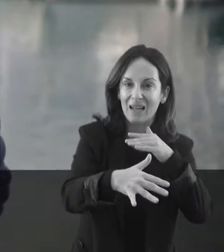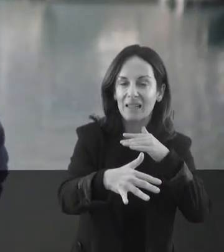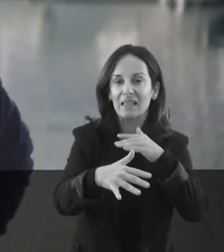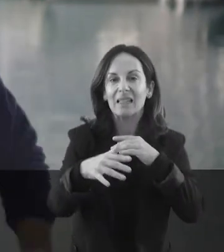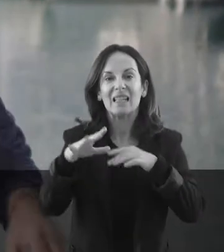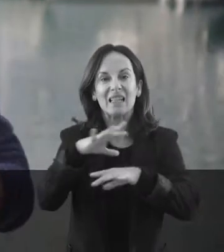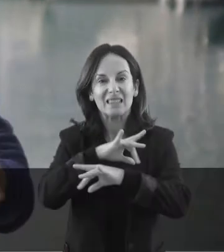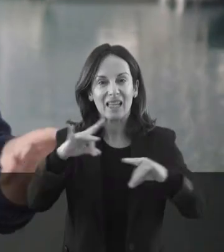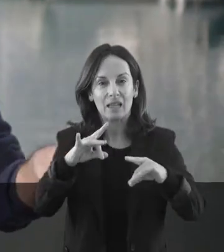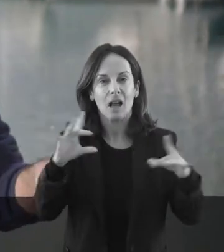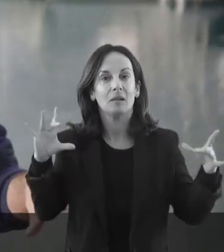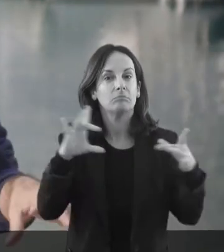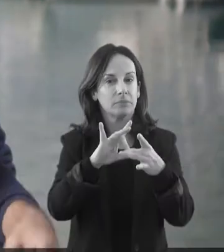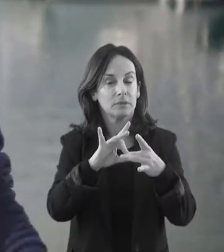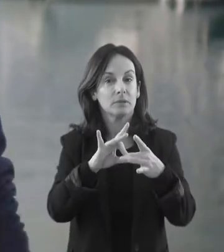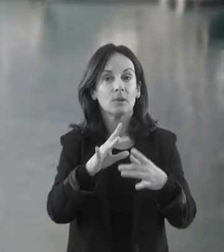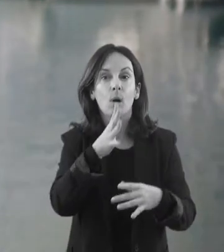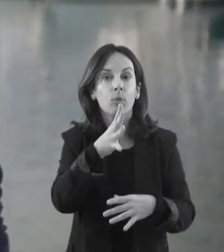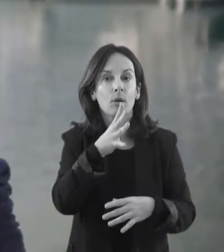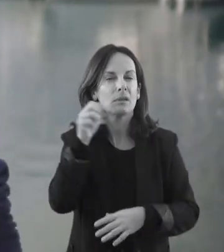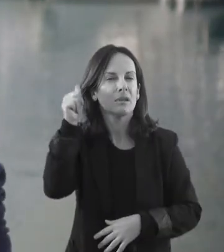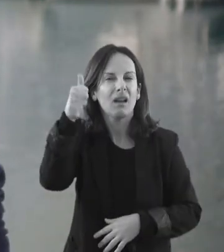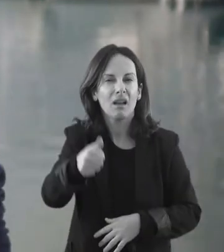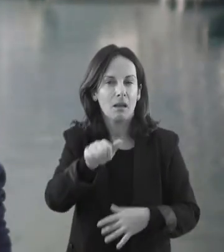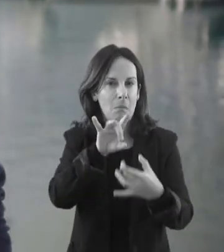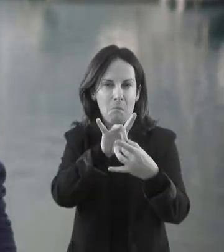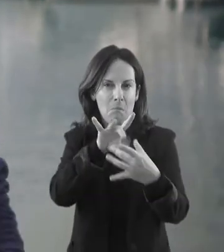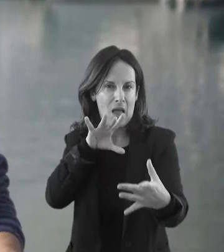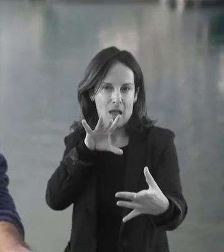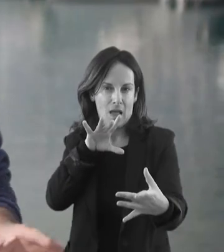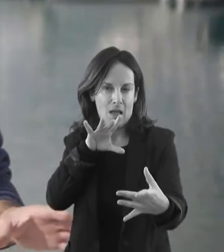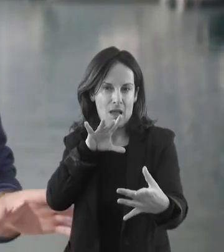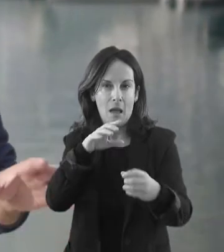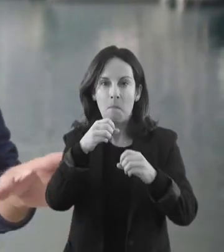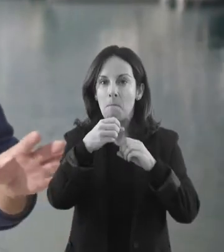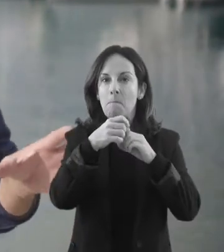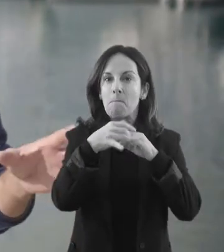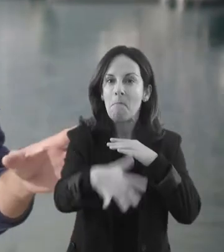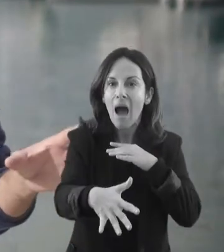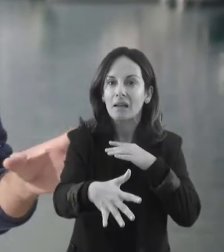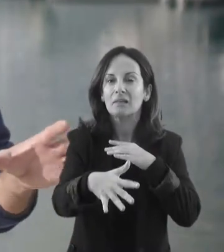que sempre o fins ara hem estat desconnectats, tot i que és una